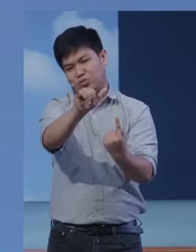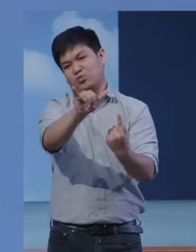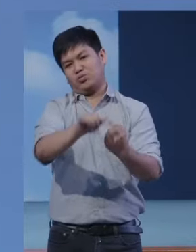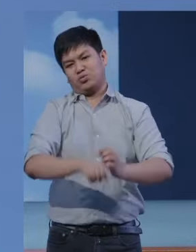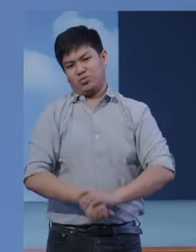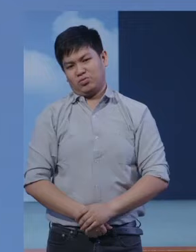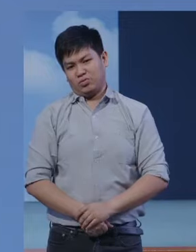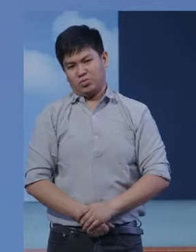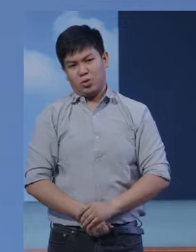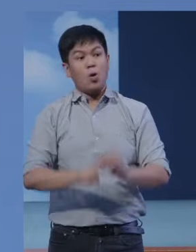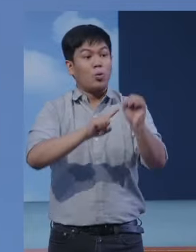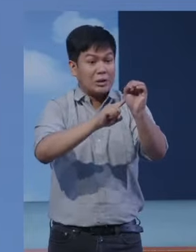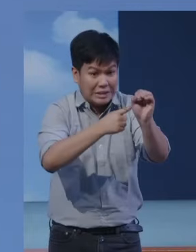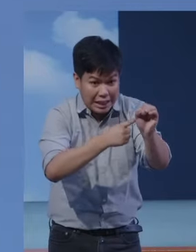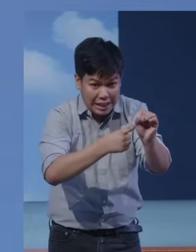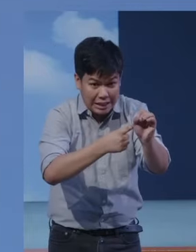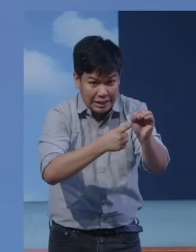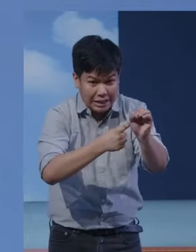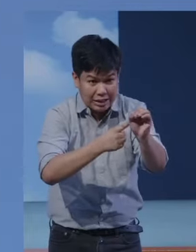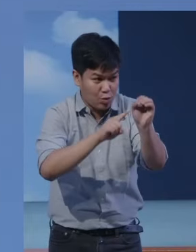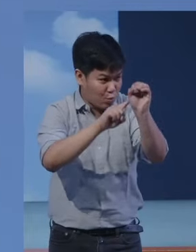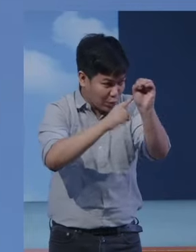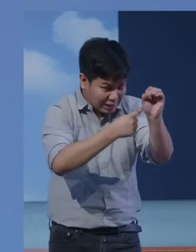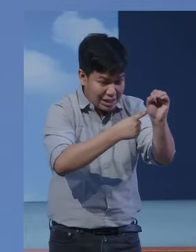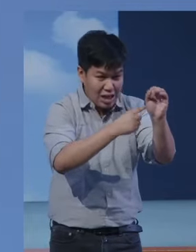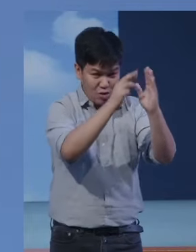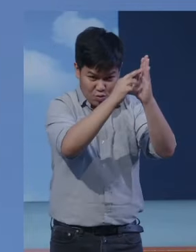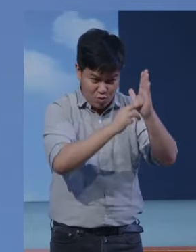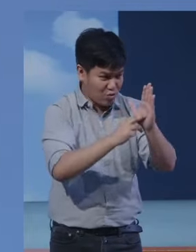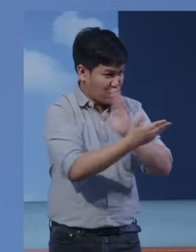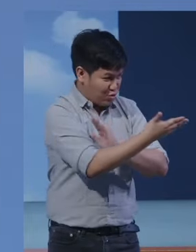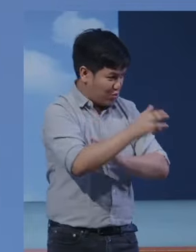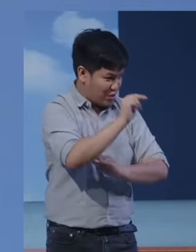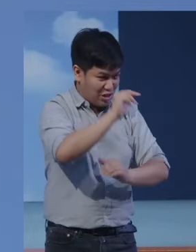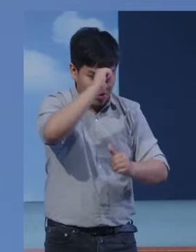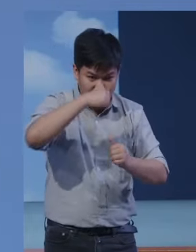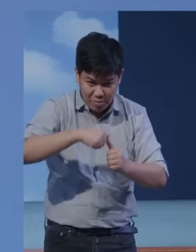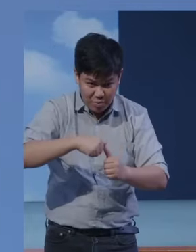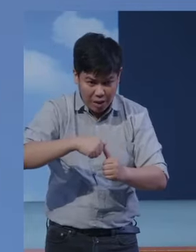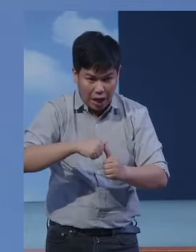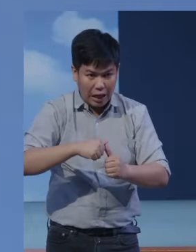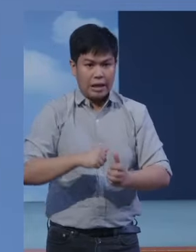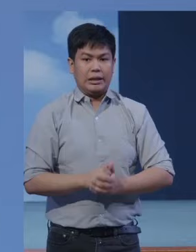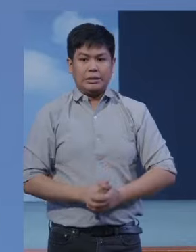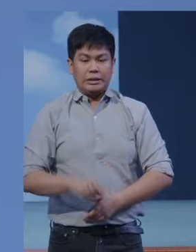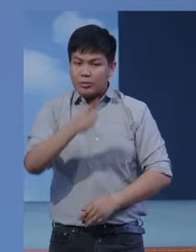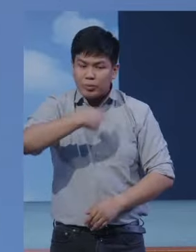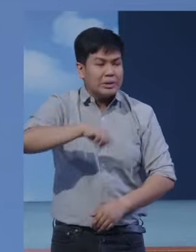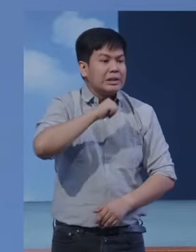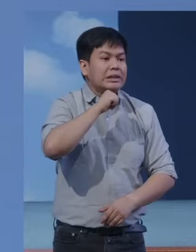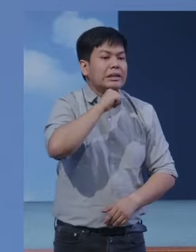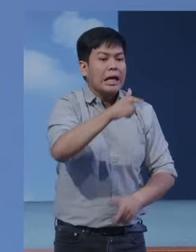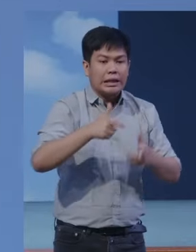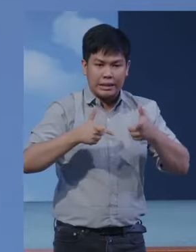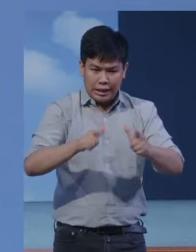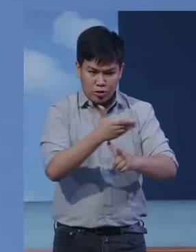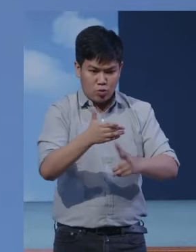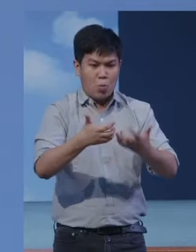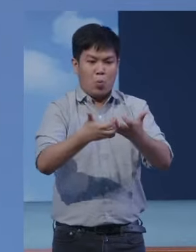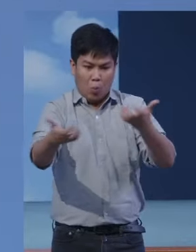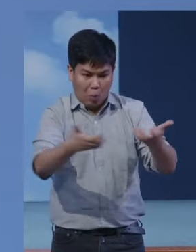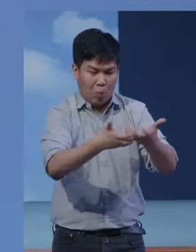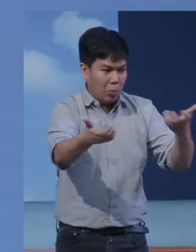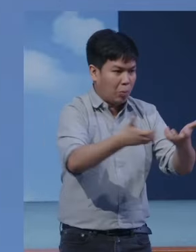forever yun po ang rule tandaan po Nino yon Hindi po namin kayo binibigyan ng excuse na maghiwalay sa